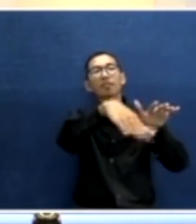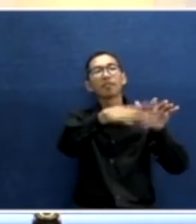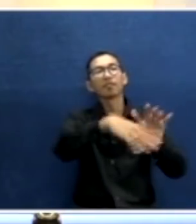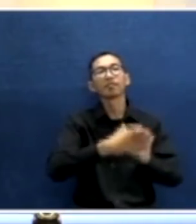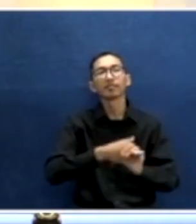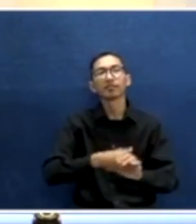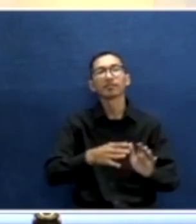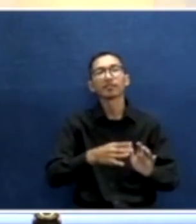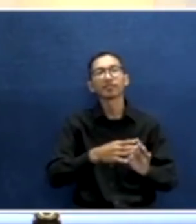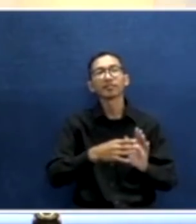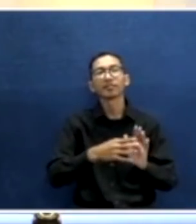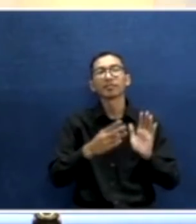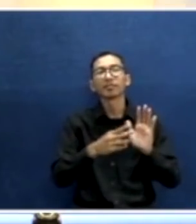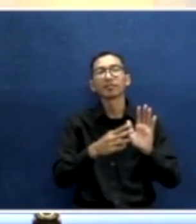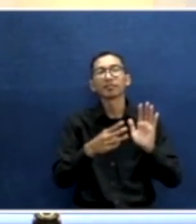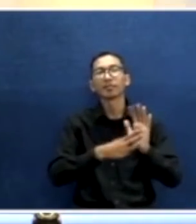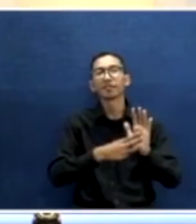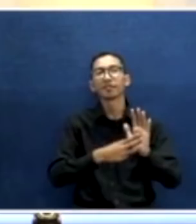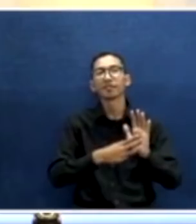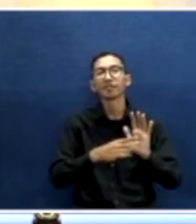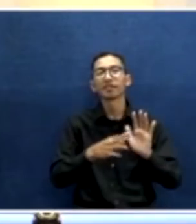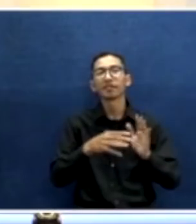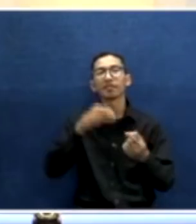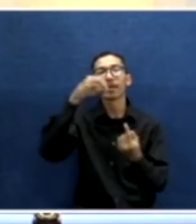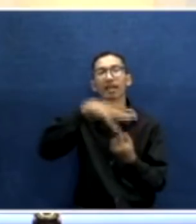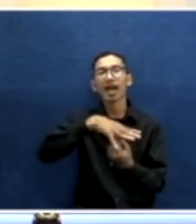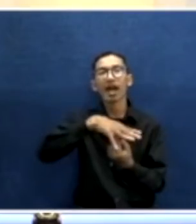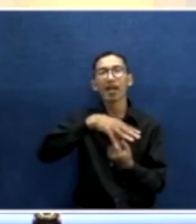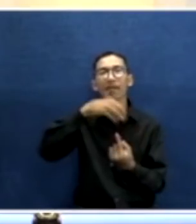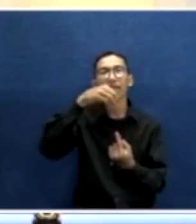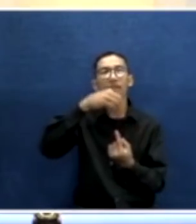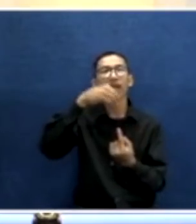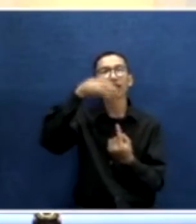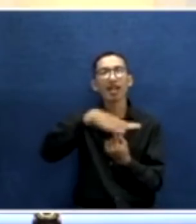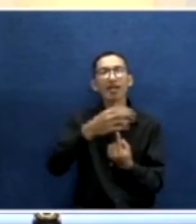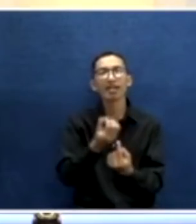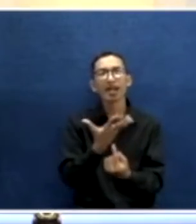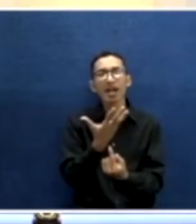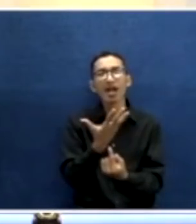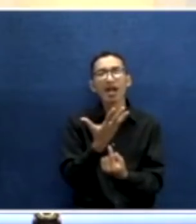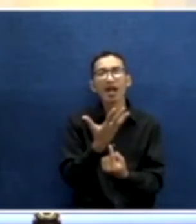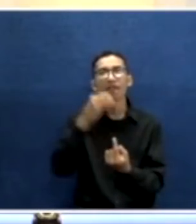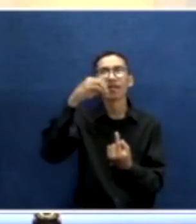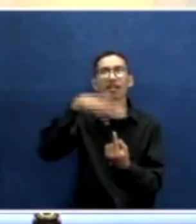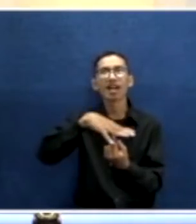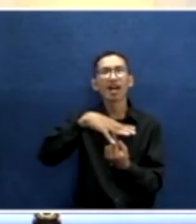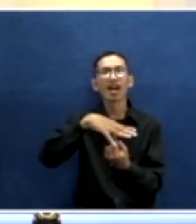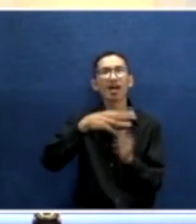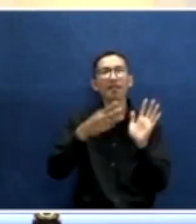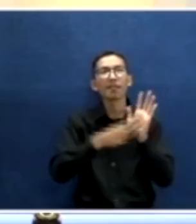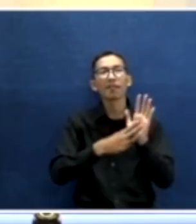ada yang kedua sahabat yang paling Mustajab Doanya itu bernama sa'ad bin Abi waqqash saat bin Abi waqqash itu